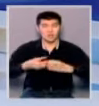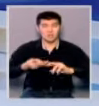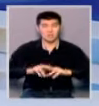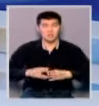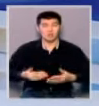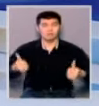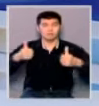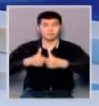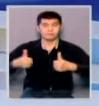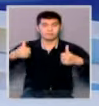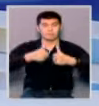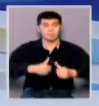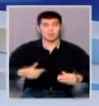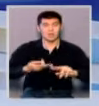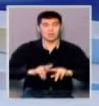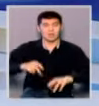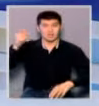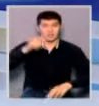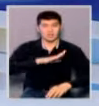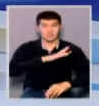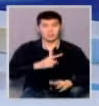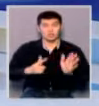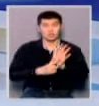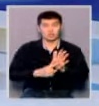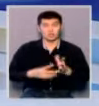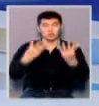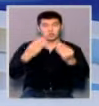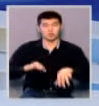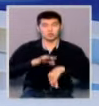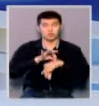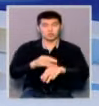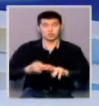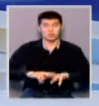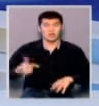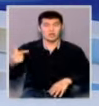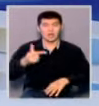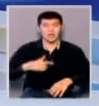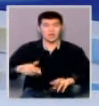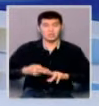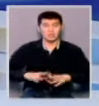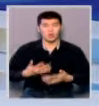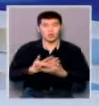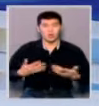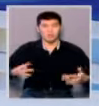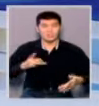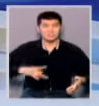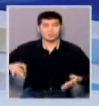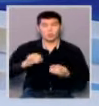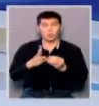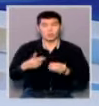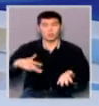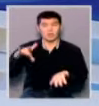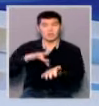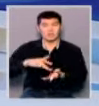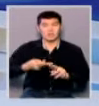жұдырығы жойқын жампоз спортшылар келді. Жеті күнге жалғасатын жарысқа республиканың 3 қаласы мен 14 облысынан 400-ге